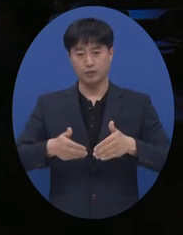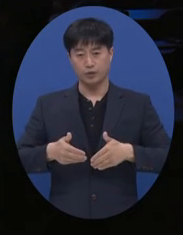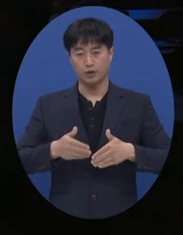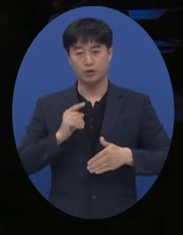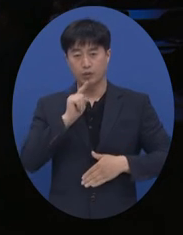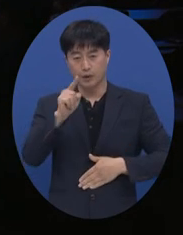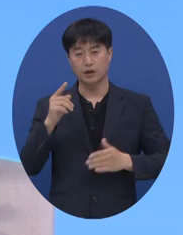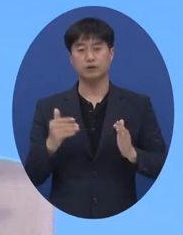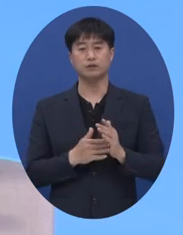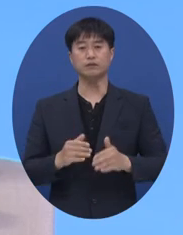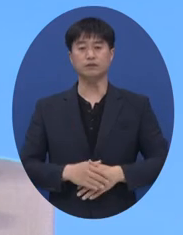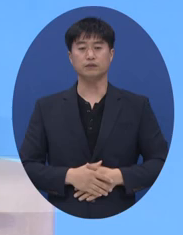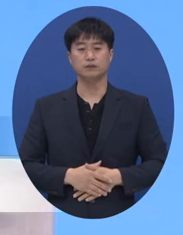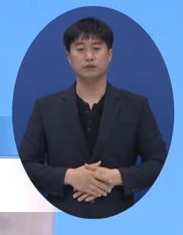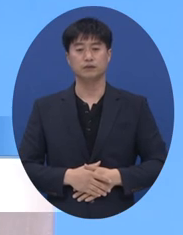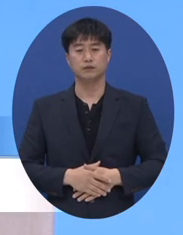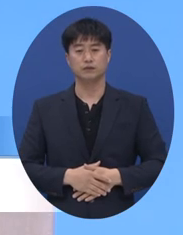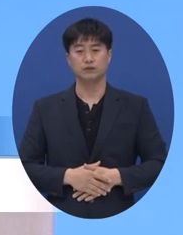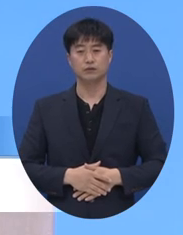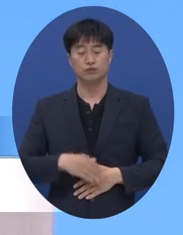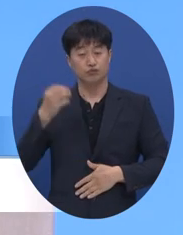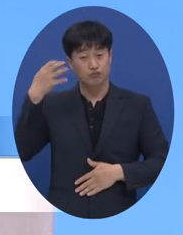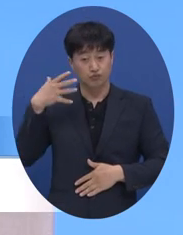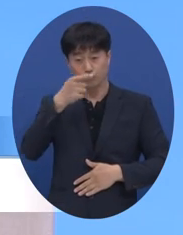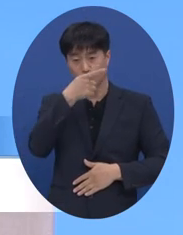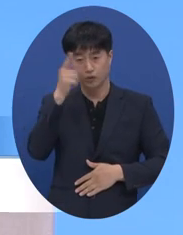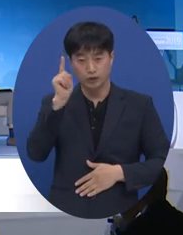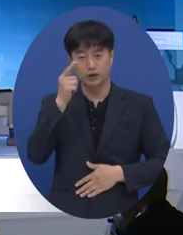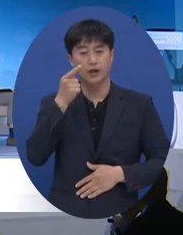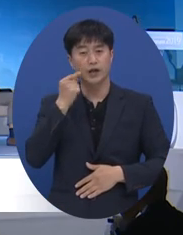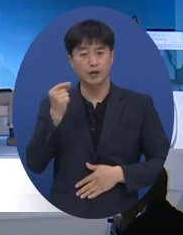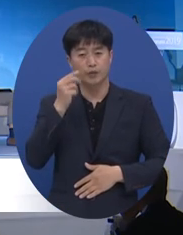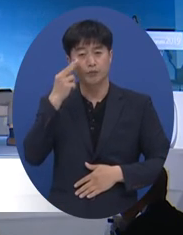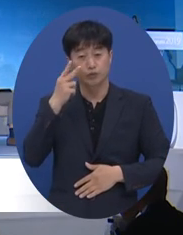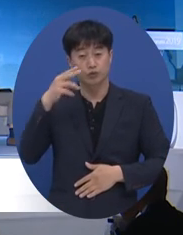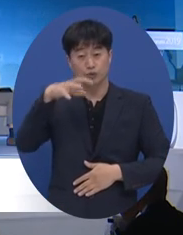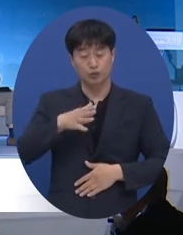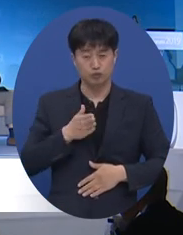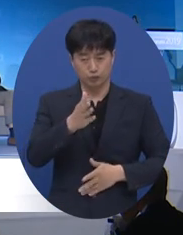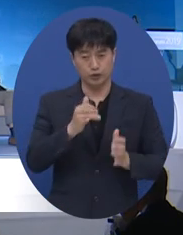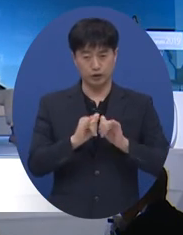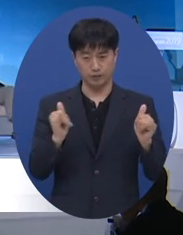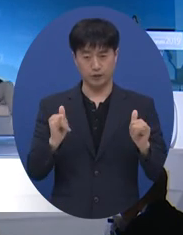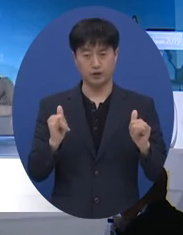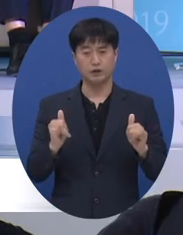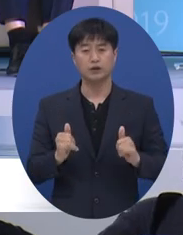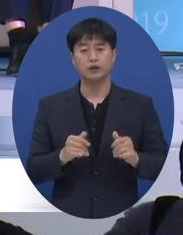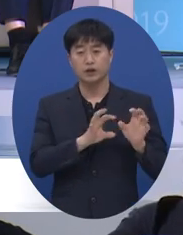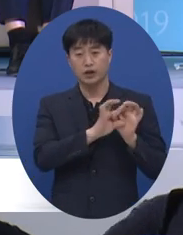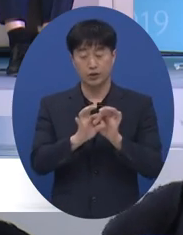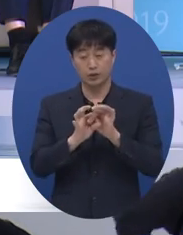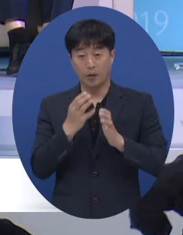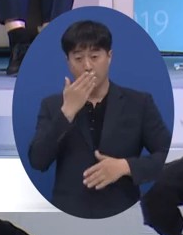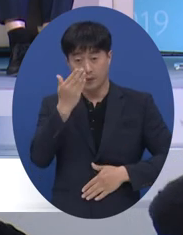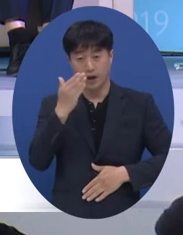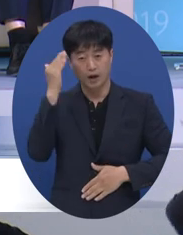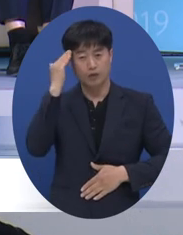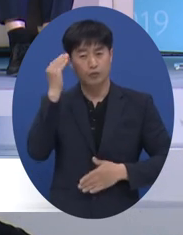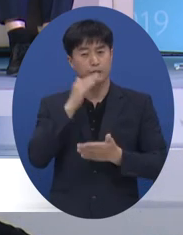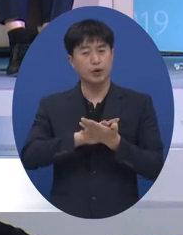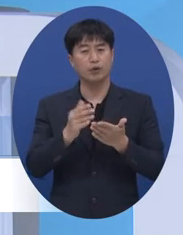한다고 주장했습니다. 중국과 러시아, 일본, 미국에서 온 전문가들은 지속가능한 한반도의